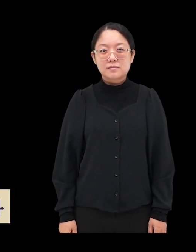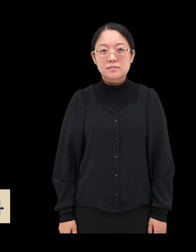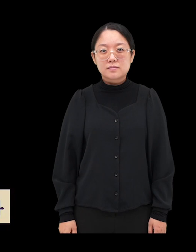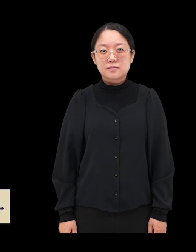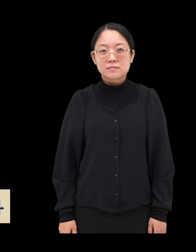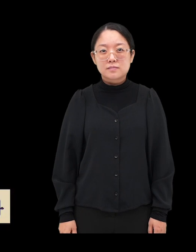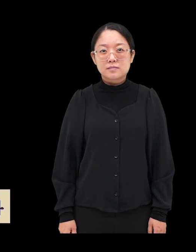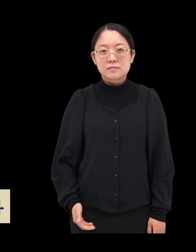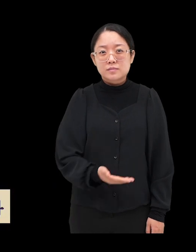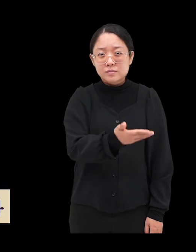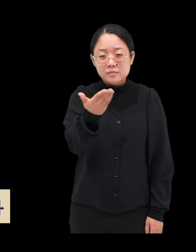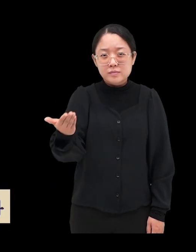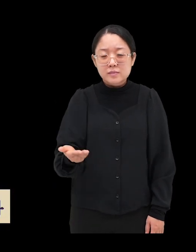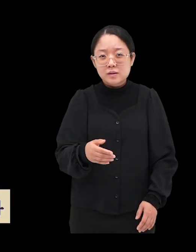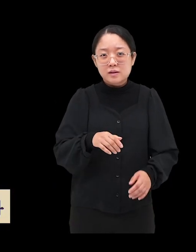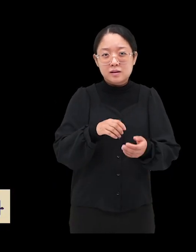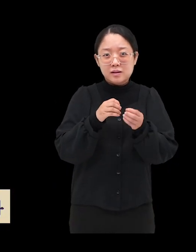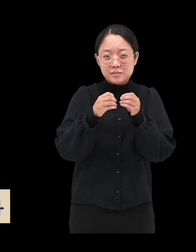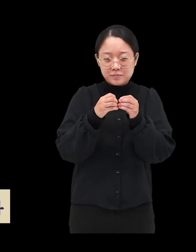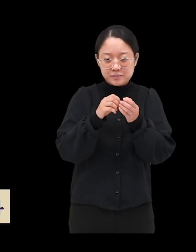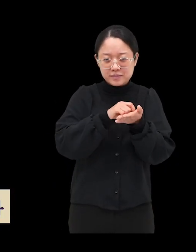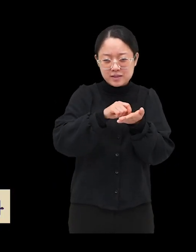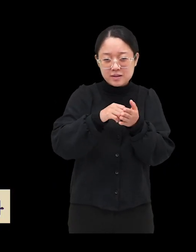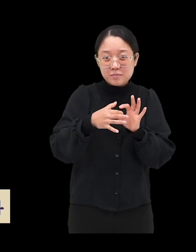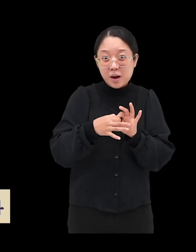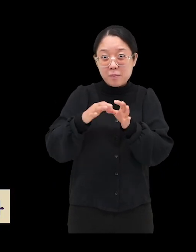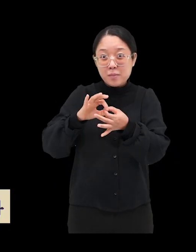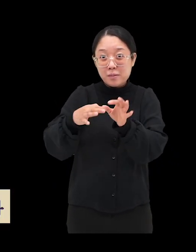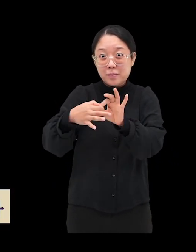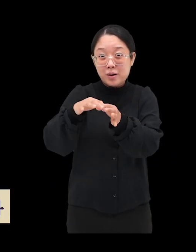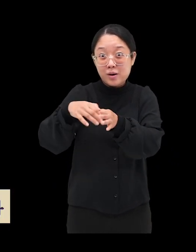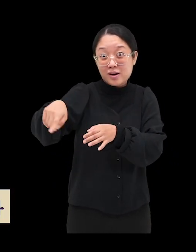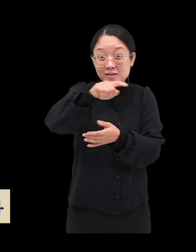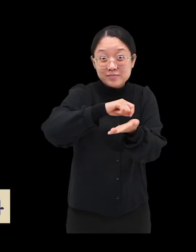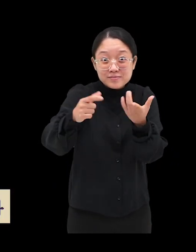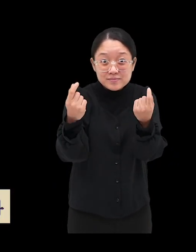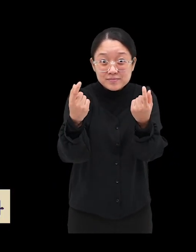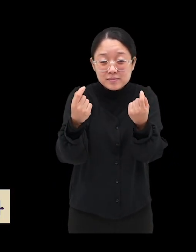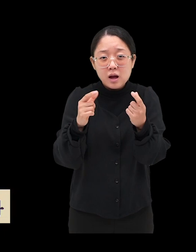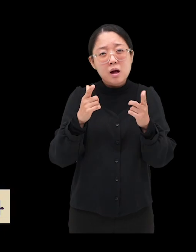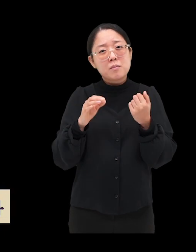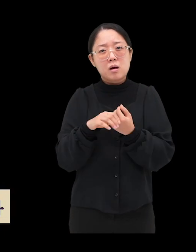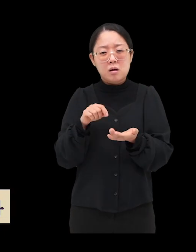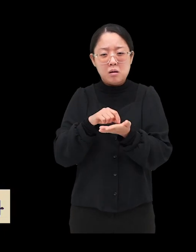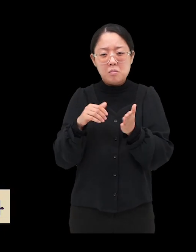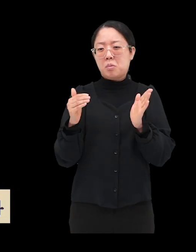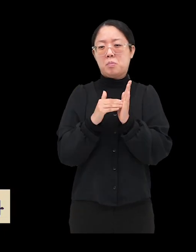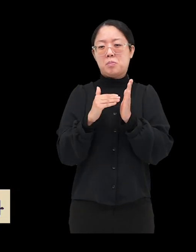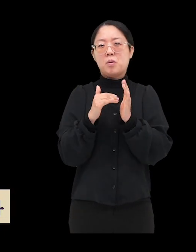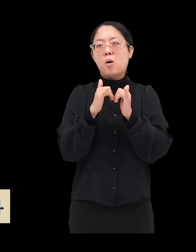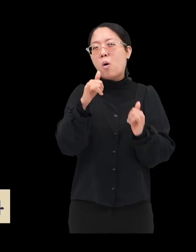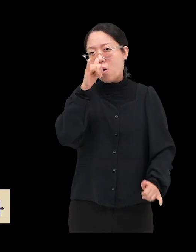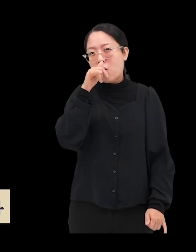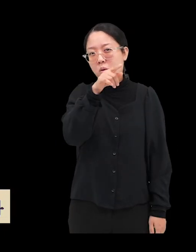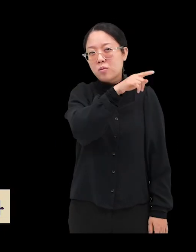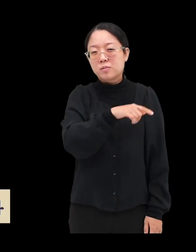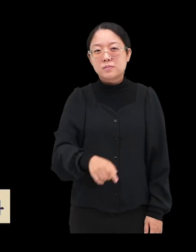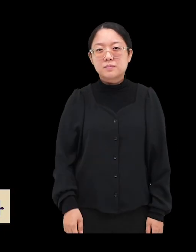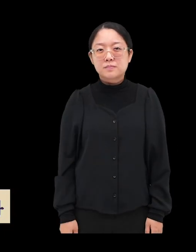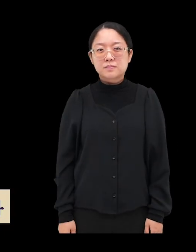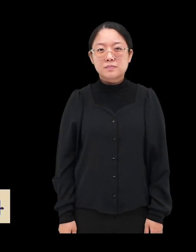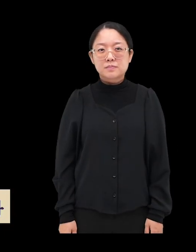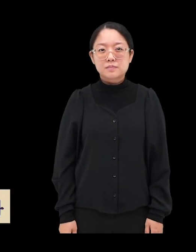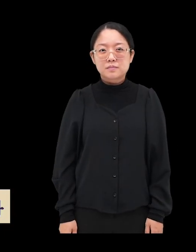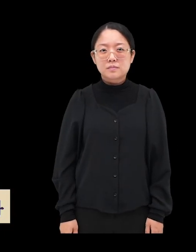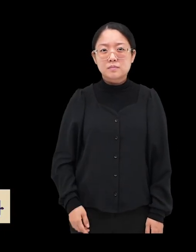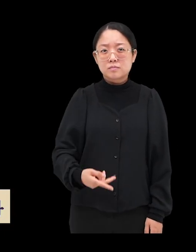지금도 연장성산에서 같이 쓰고 계시죠. 네, 아니면 조금 잠깐 멈추신 분도 계실 거예요.